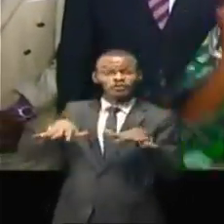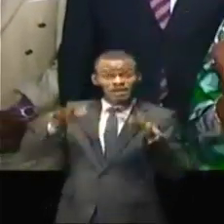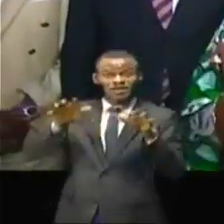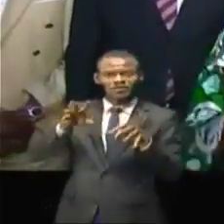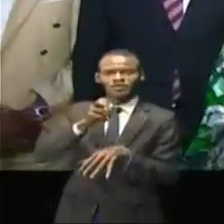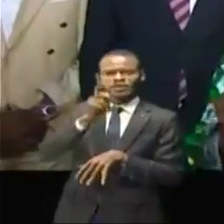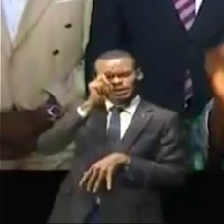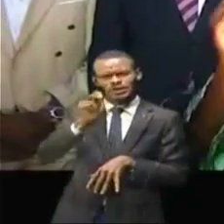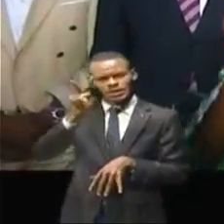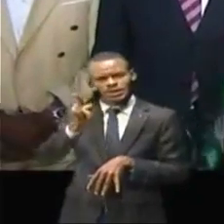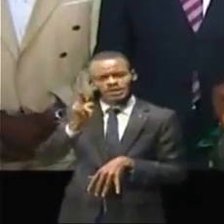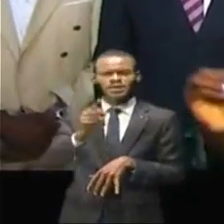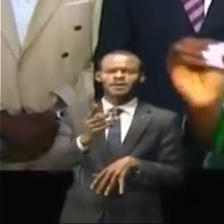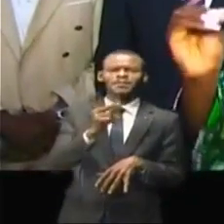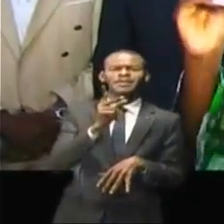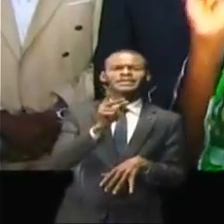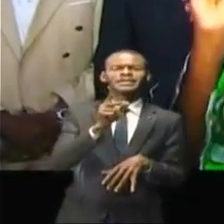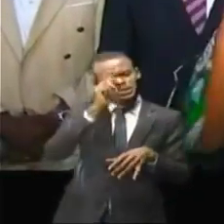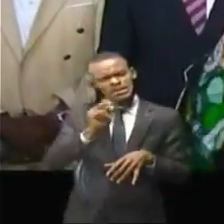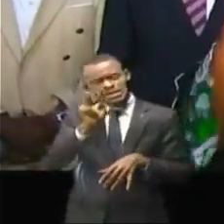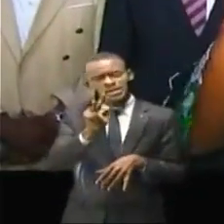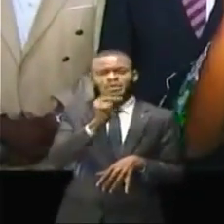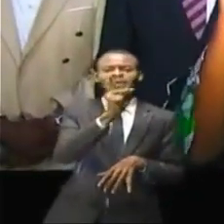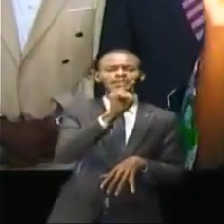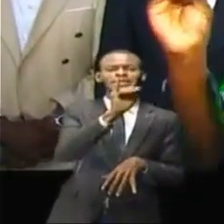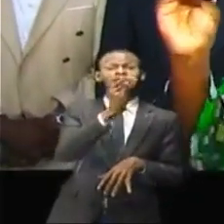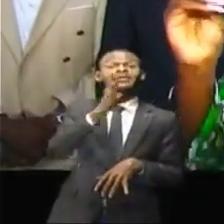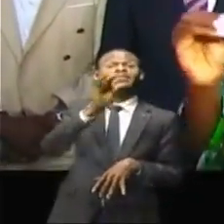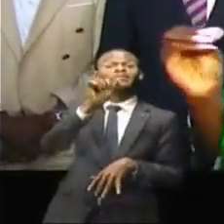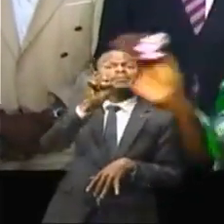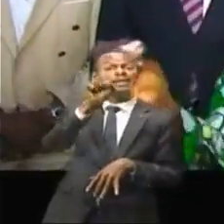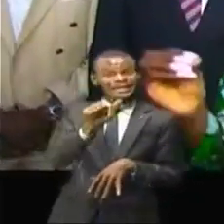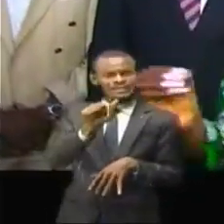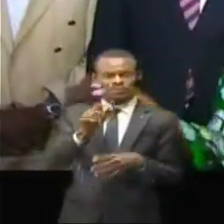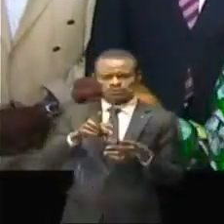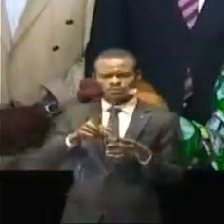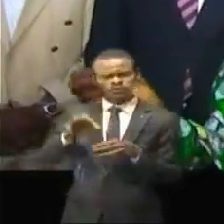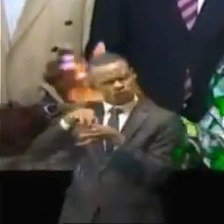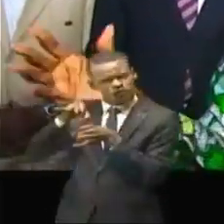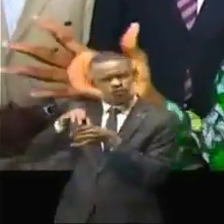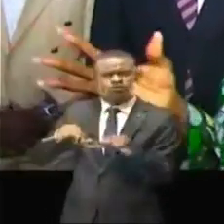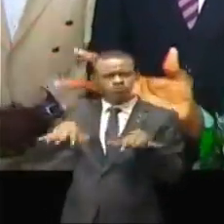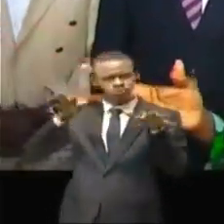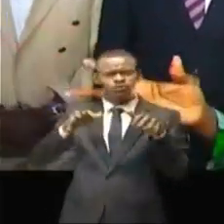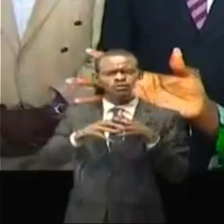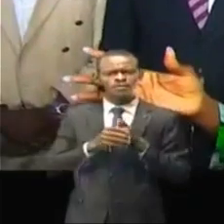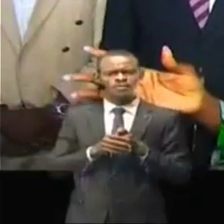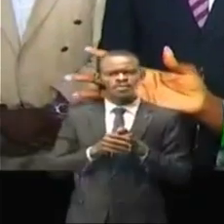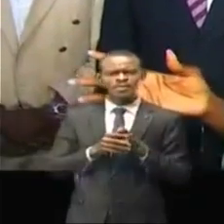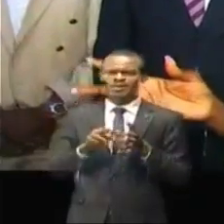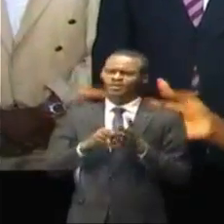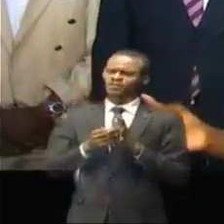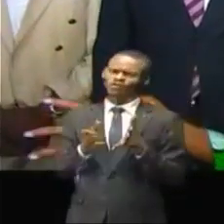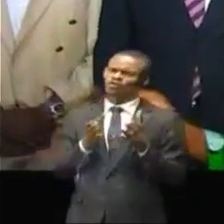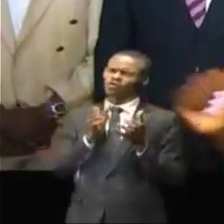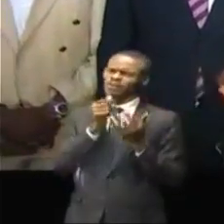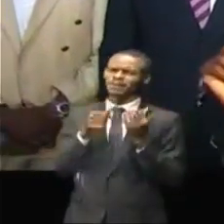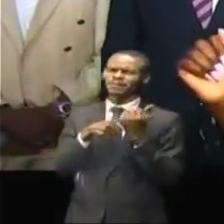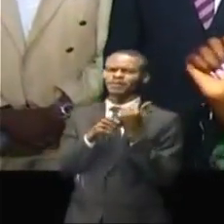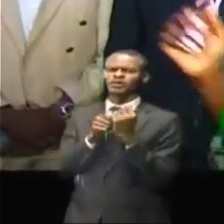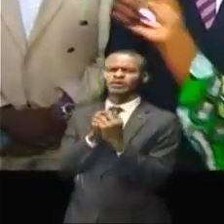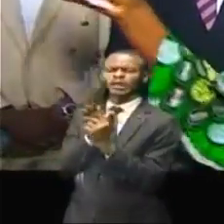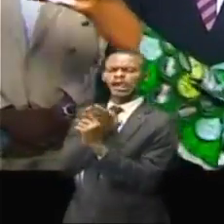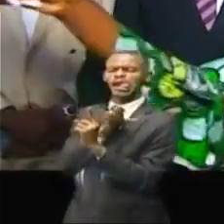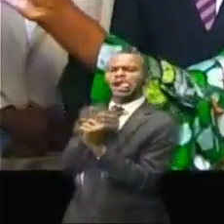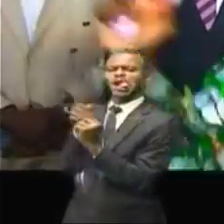massivement UDPS Kibasa, parce que on va essayer d'éviter d'avoir, par exemple, des maîtres chanteurs qui viendront après en disant « Nous avons autant